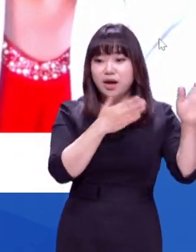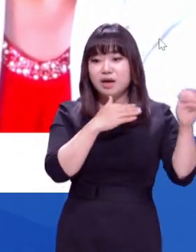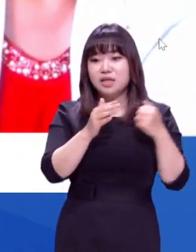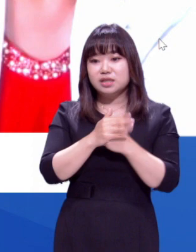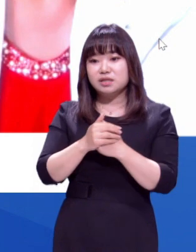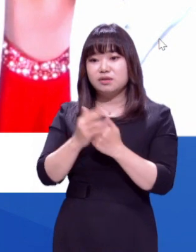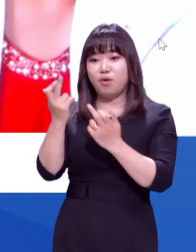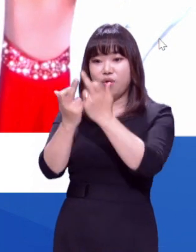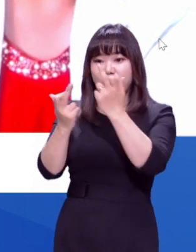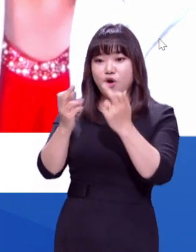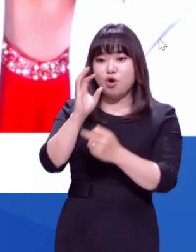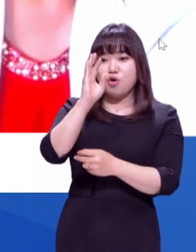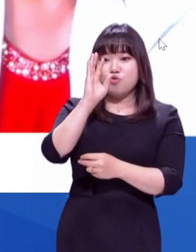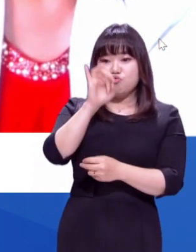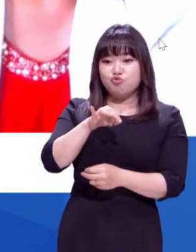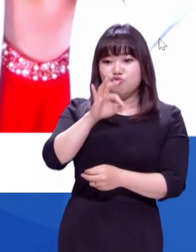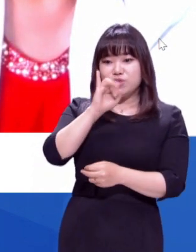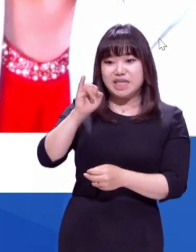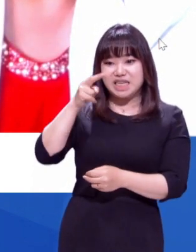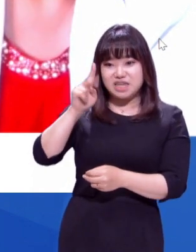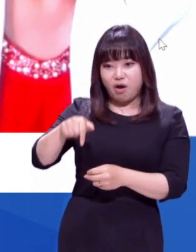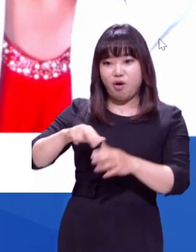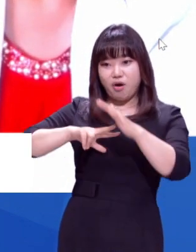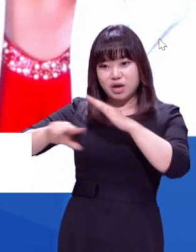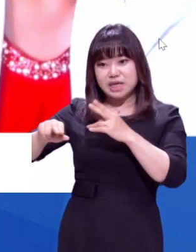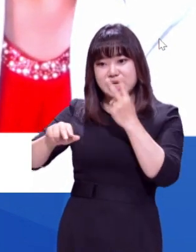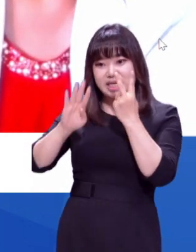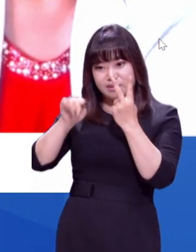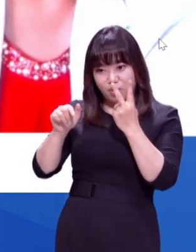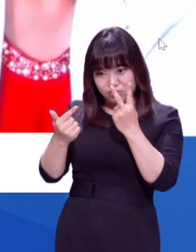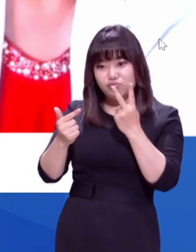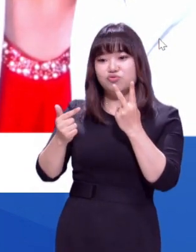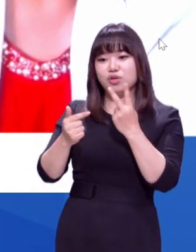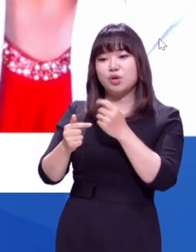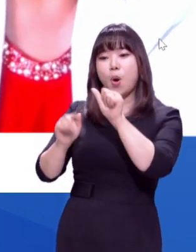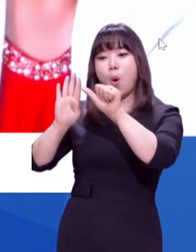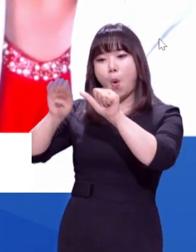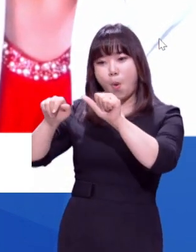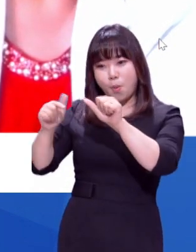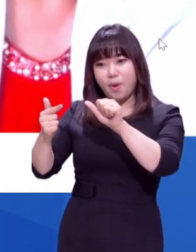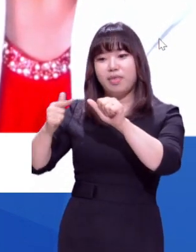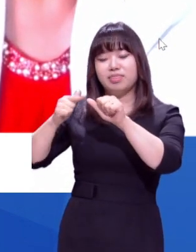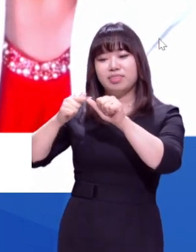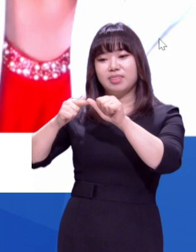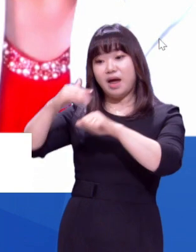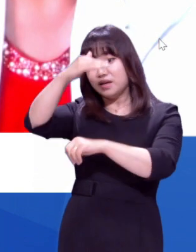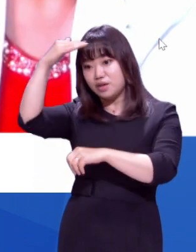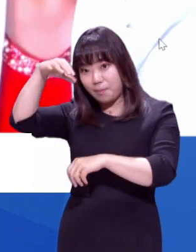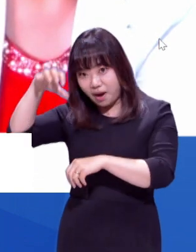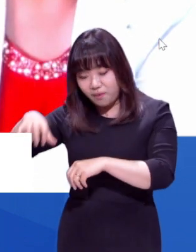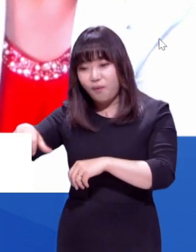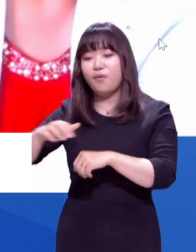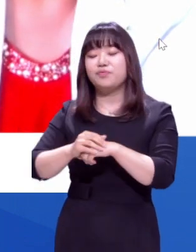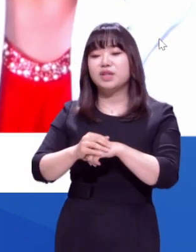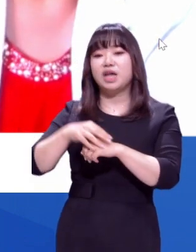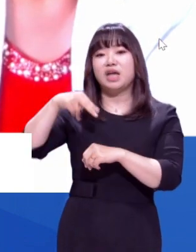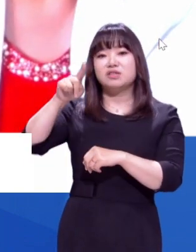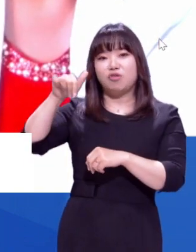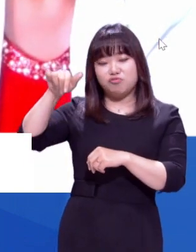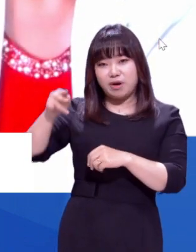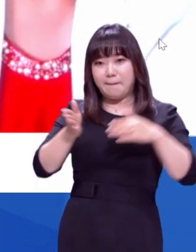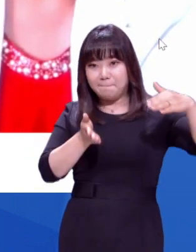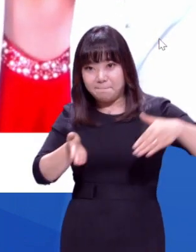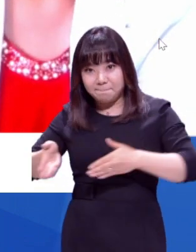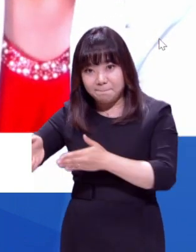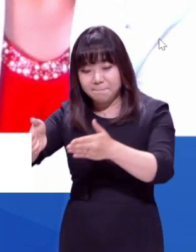2번 출구에서 우이 탐방 지원센터, 5번 전망대, 유격광장, 석굴암, 원정